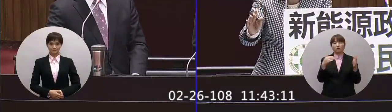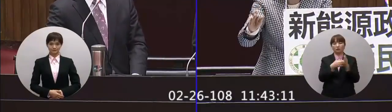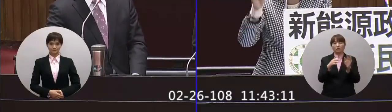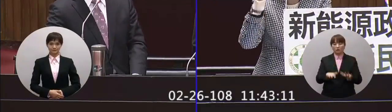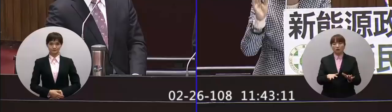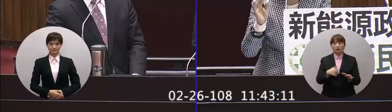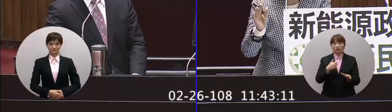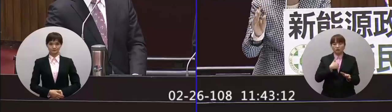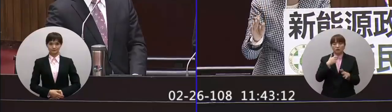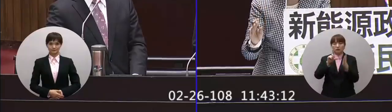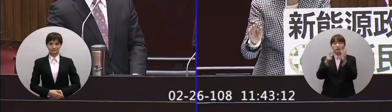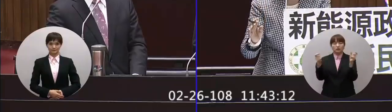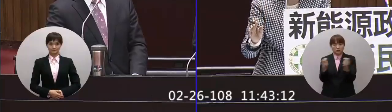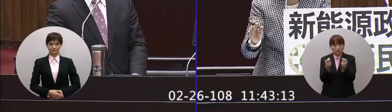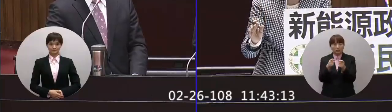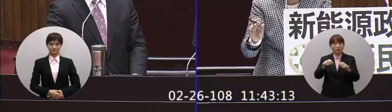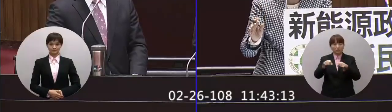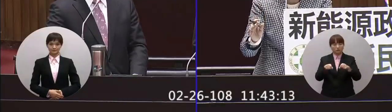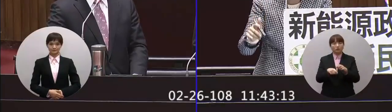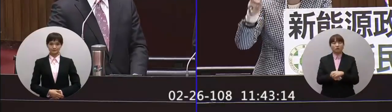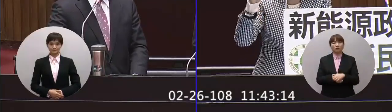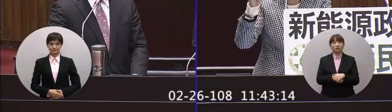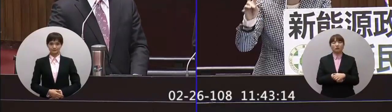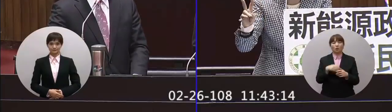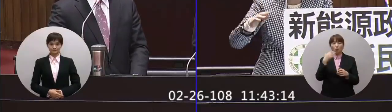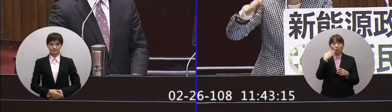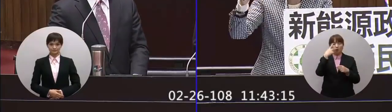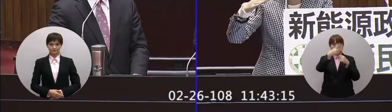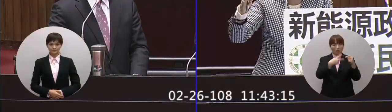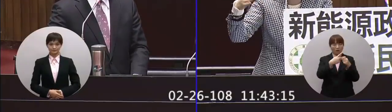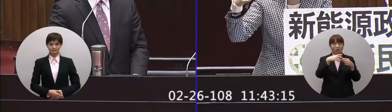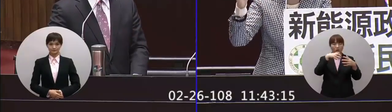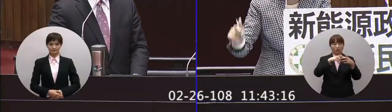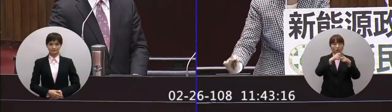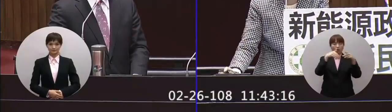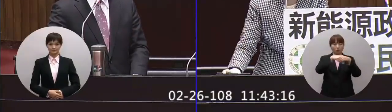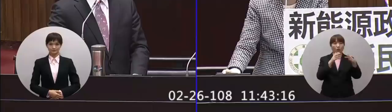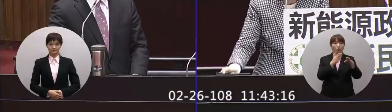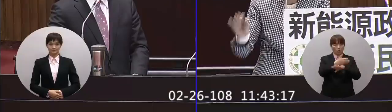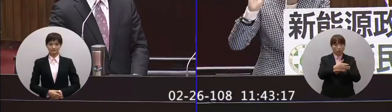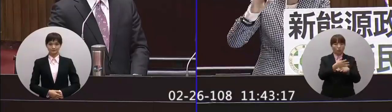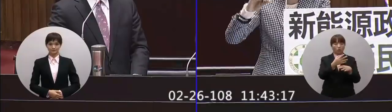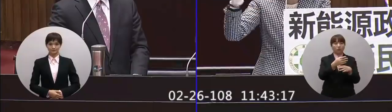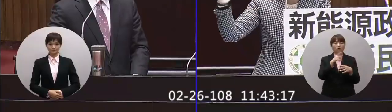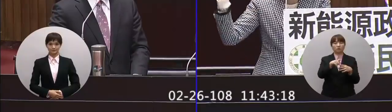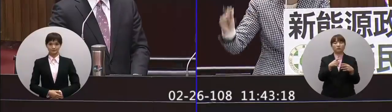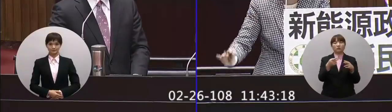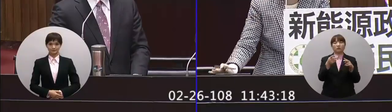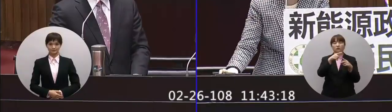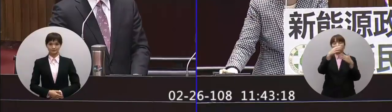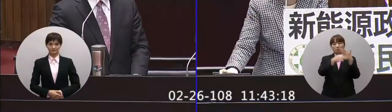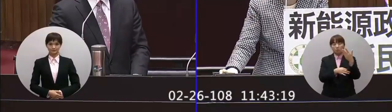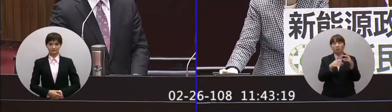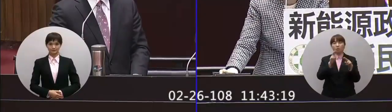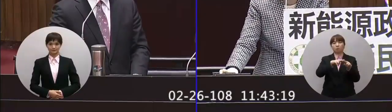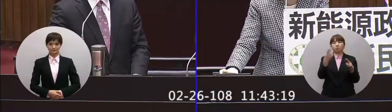施？是一个暂时性的措施，说只要两年公投的这个期限过了之后，哈。反正就解除了这个